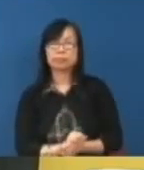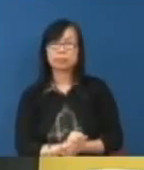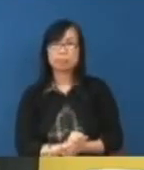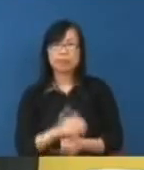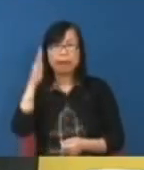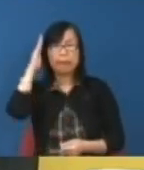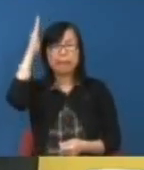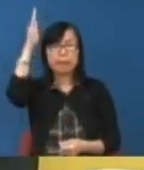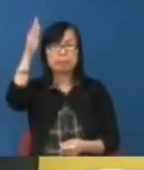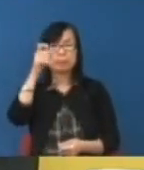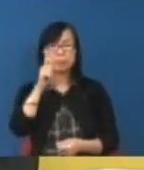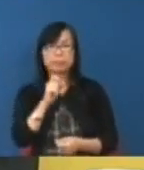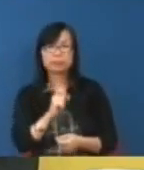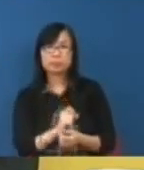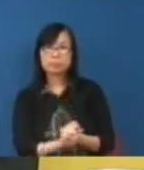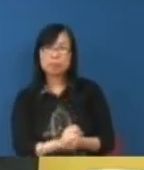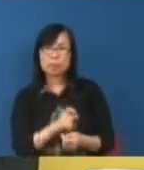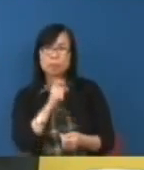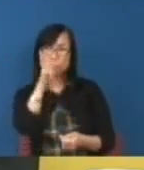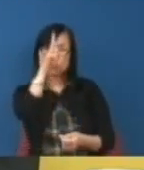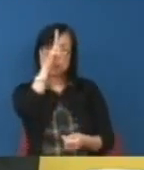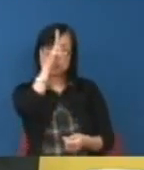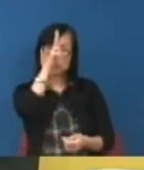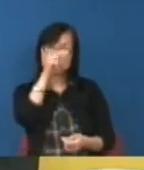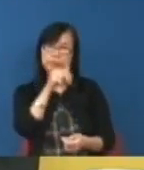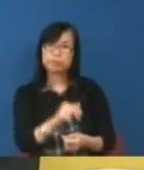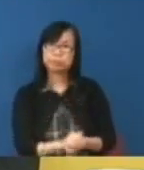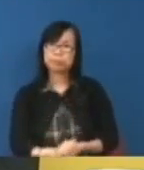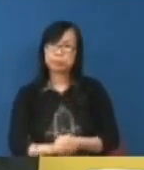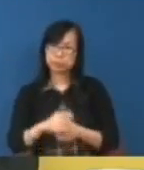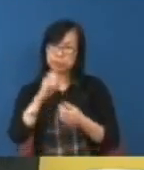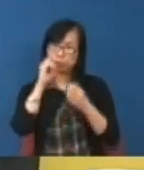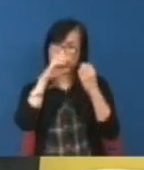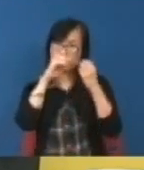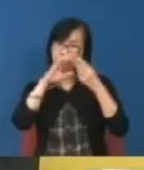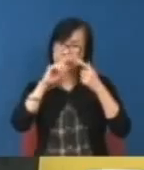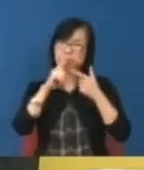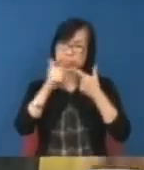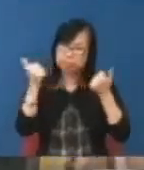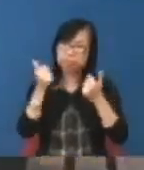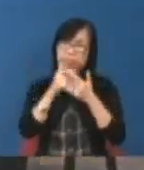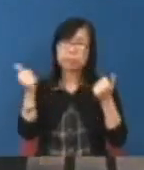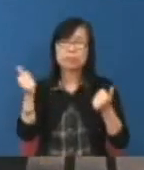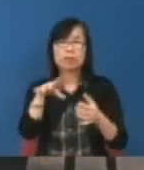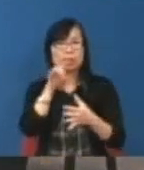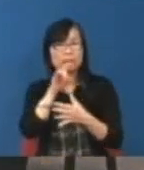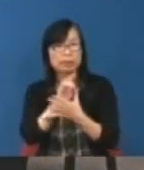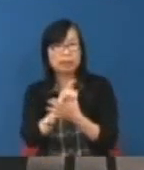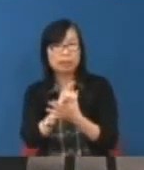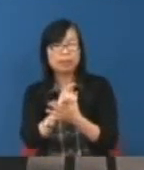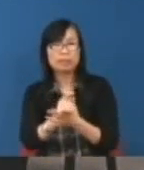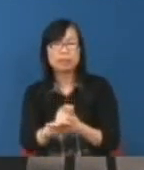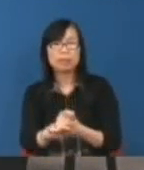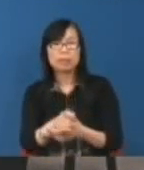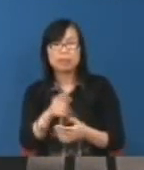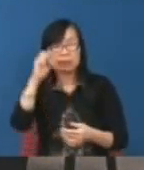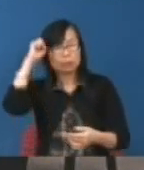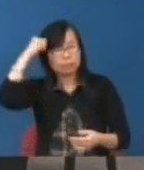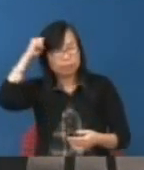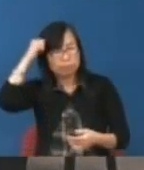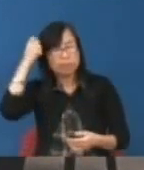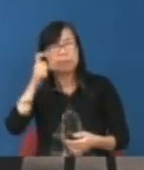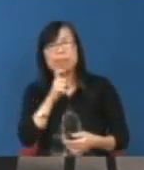希望有一個跟政府的協議妥協咧，就係依家早係佢戰略上佢個構思嚟㗎